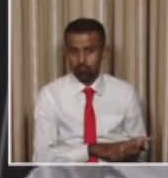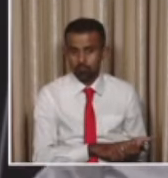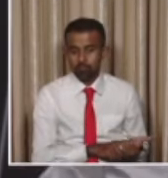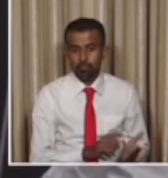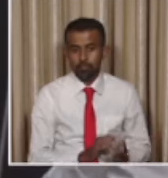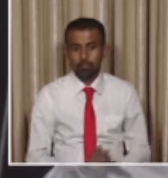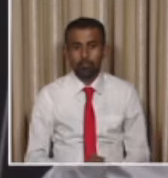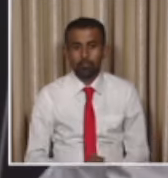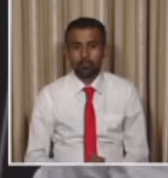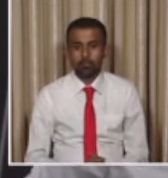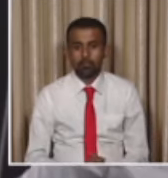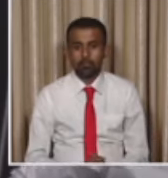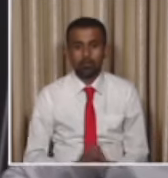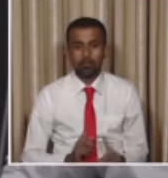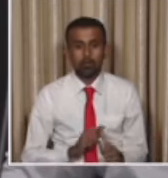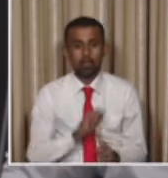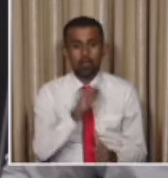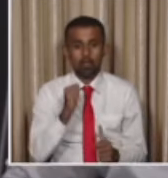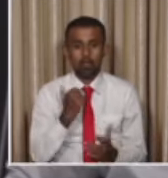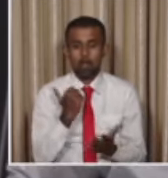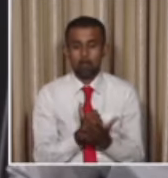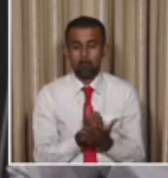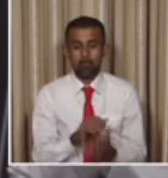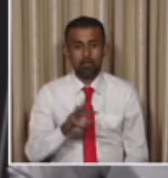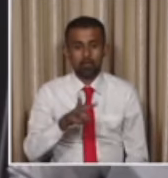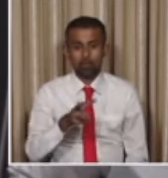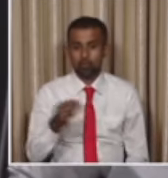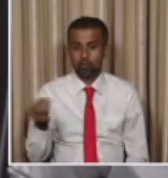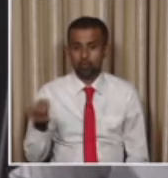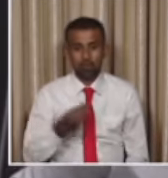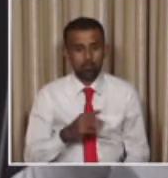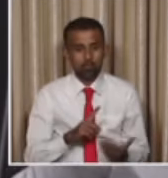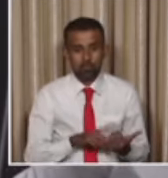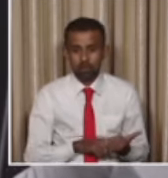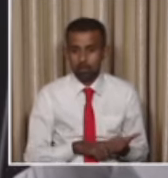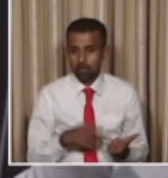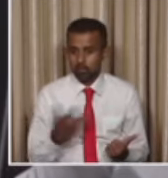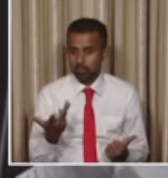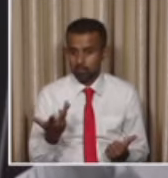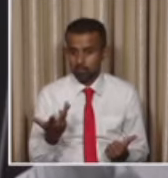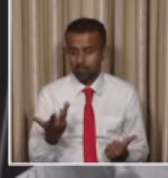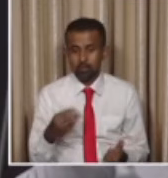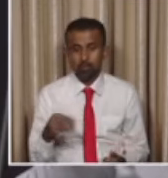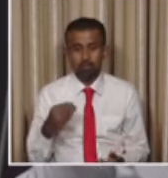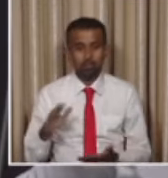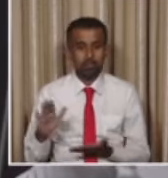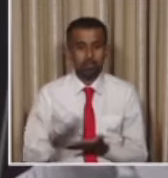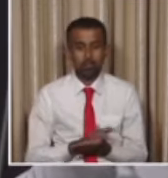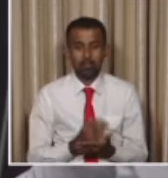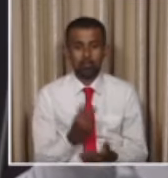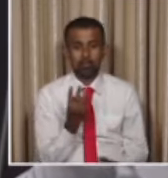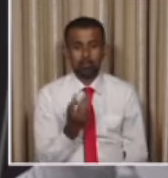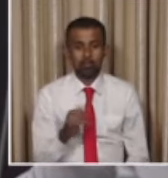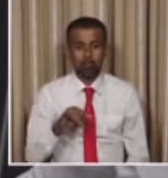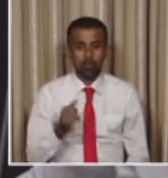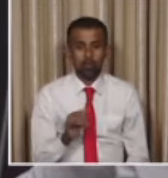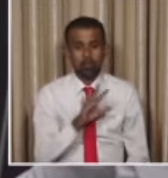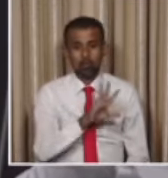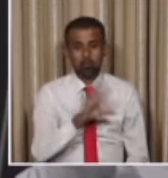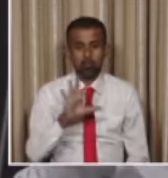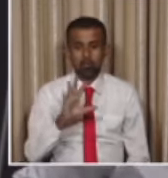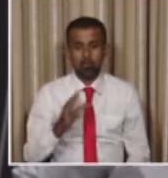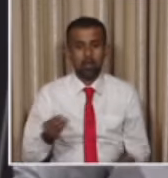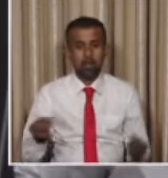මේ ඒෂියන් ඩෙවලොප්මන්ට් බැංක එක 300 ලැබෙන්නේ නැත්තම්, ණය සහනය 3655 ලැබෙන්නේ